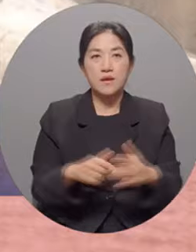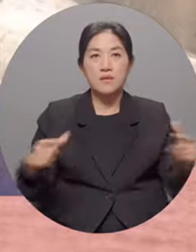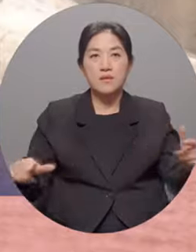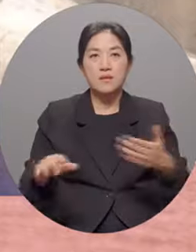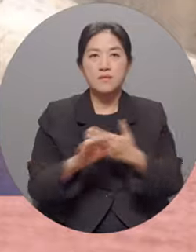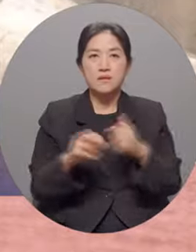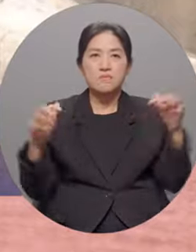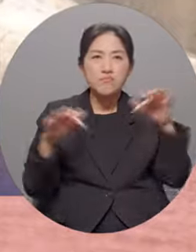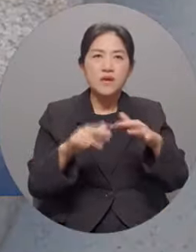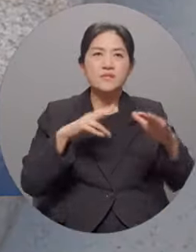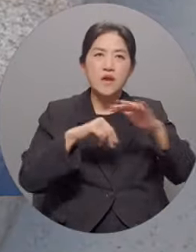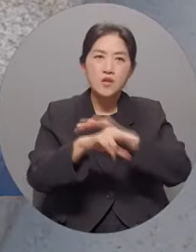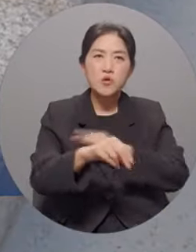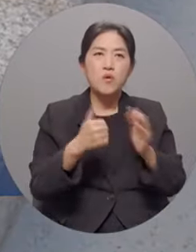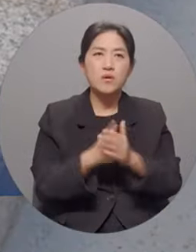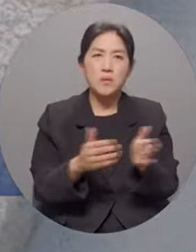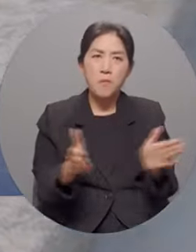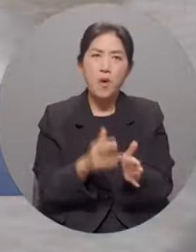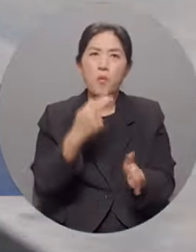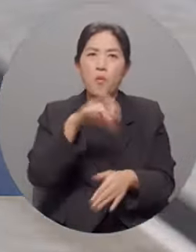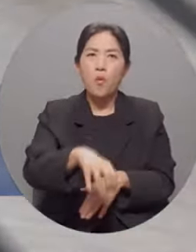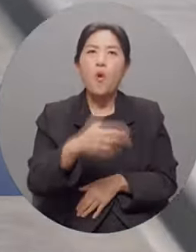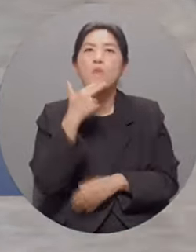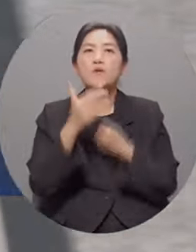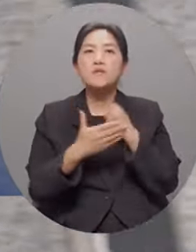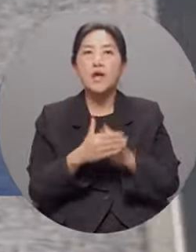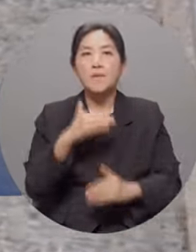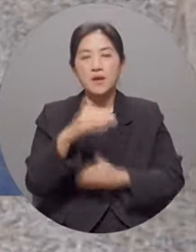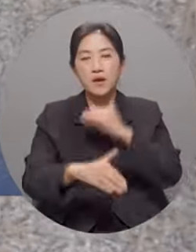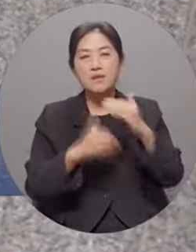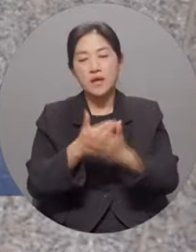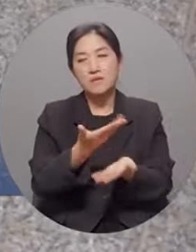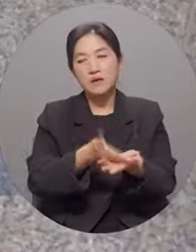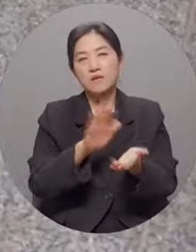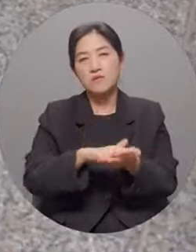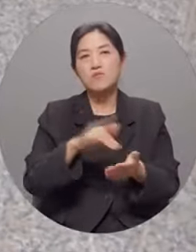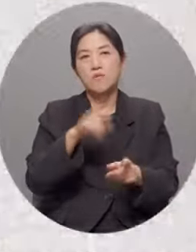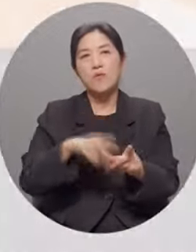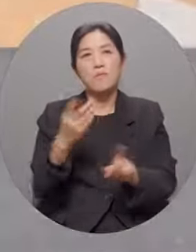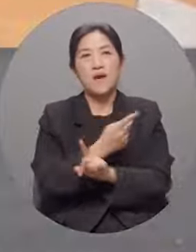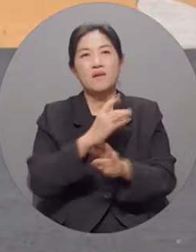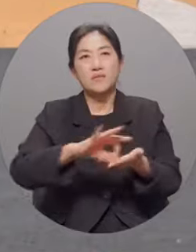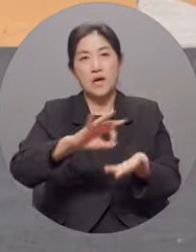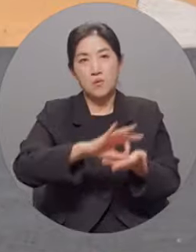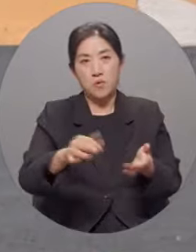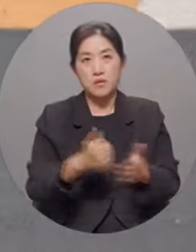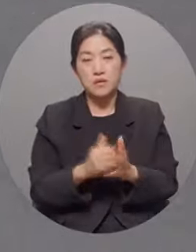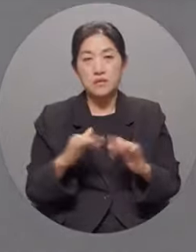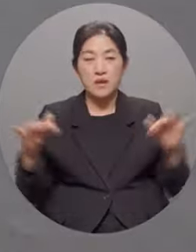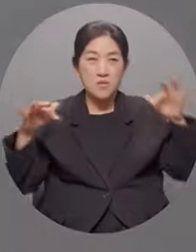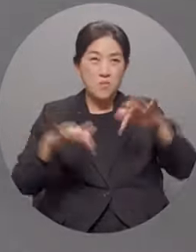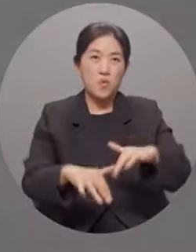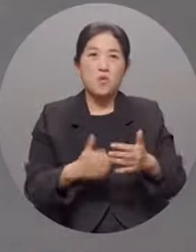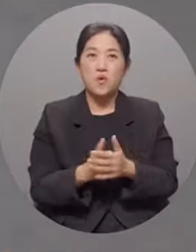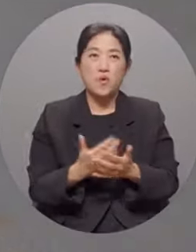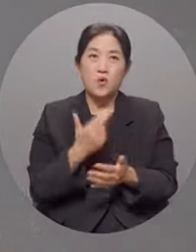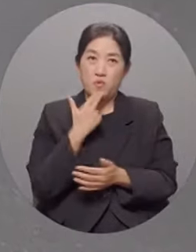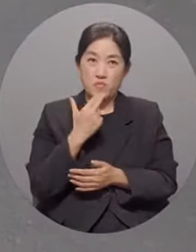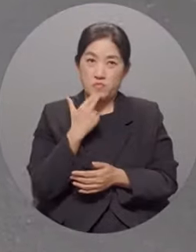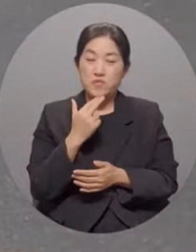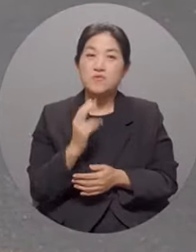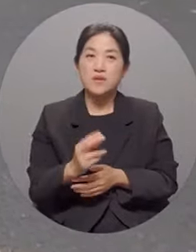역이나 그런 확산 거였기 때문에 계단으로 목적을 바꾼 거죠. 좀처럼 인파가 몰릴 기미가 보이지